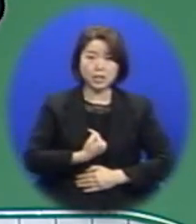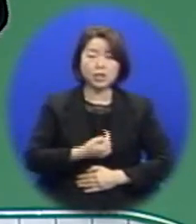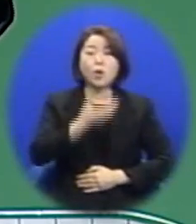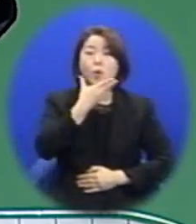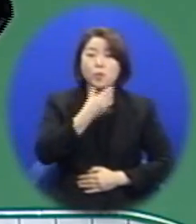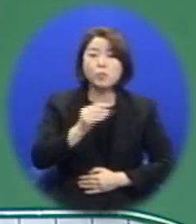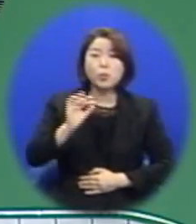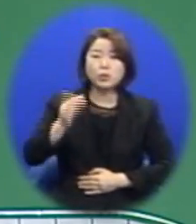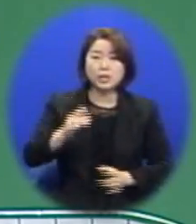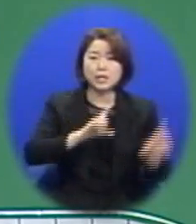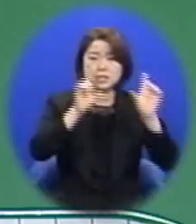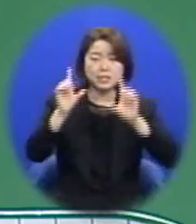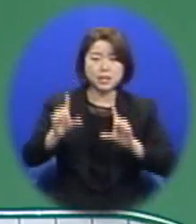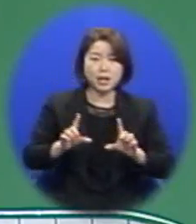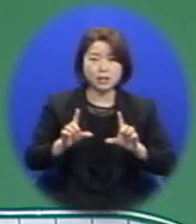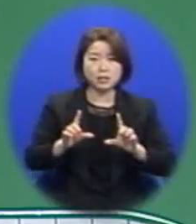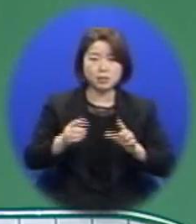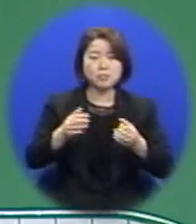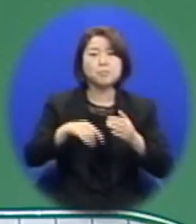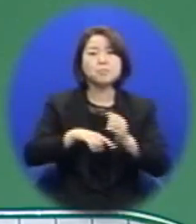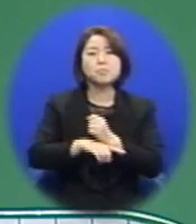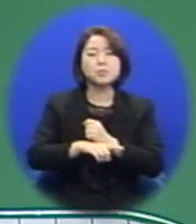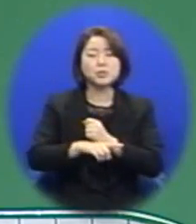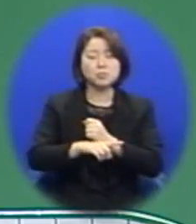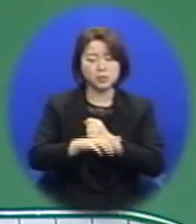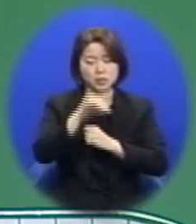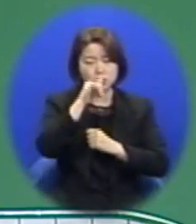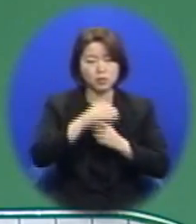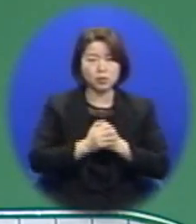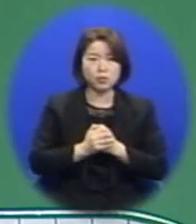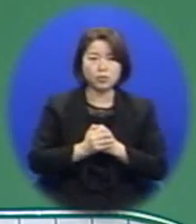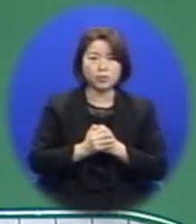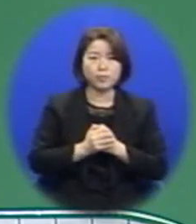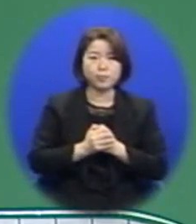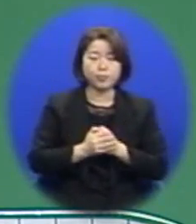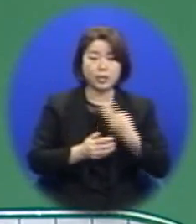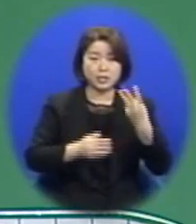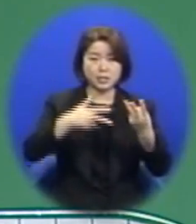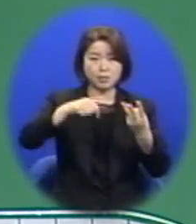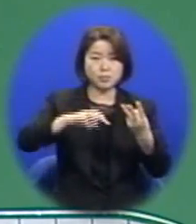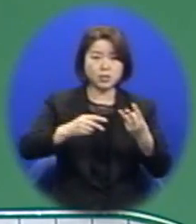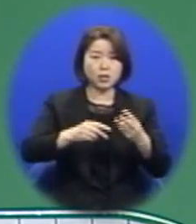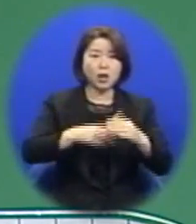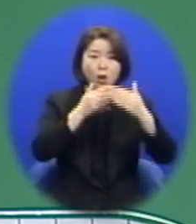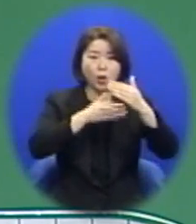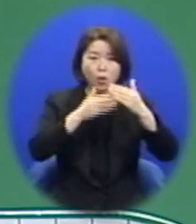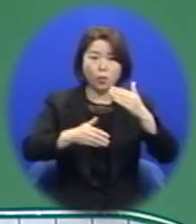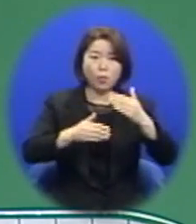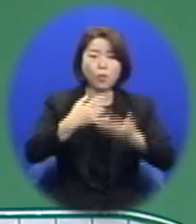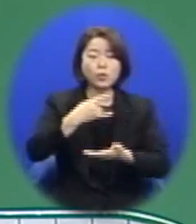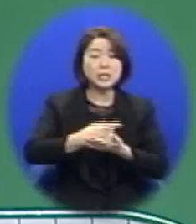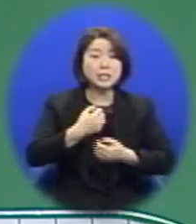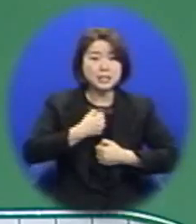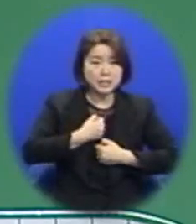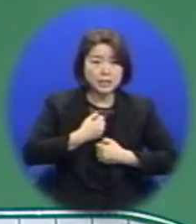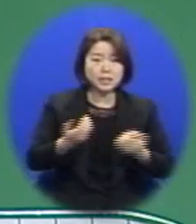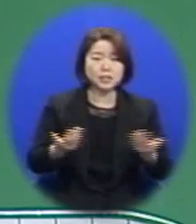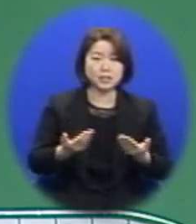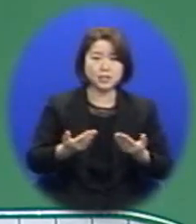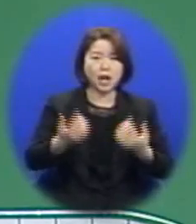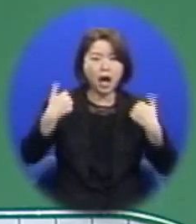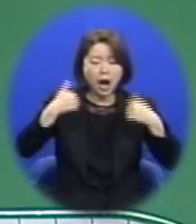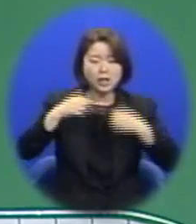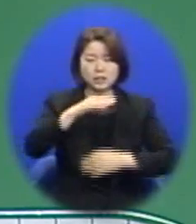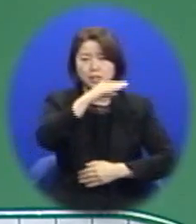복된 삶을 사는 비밀이에요. 3절 말씀에 보면 공의를 지키는 이들과 언제나 정의를 실천하는